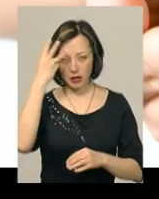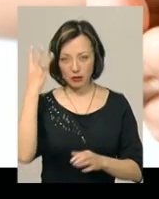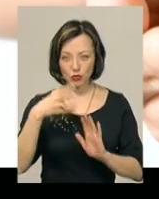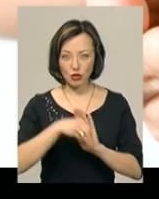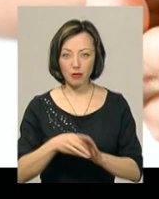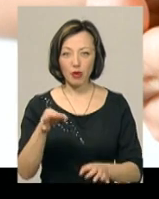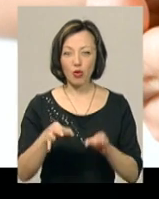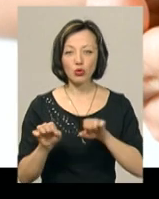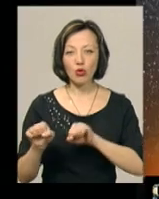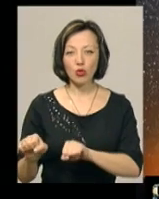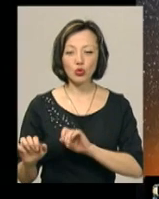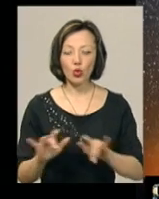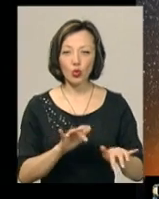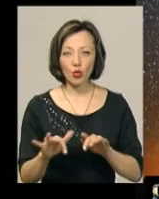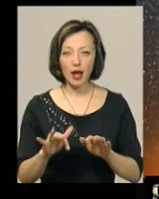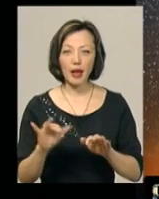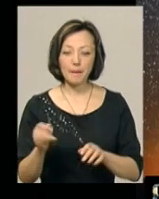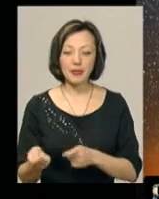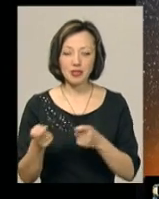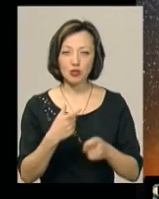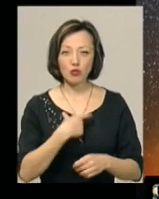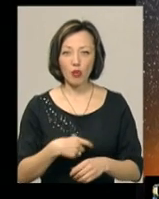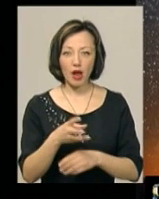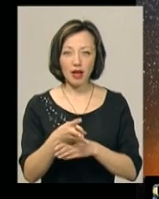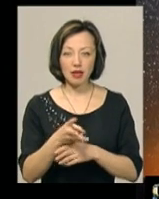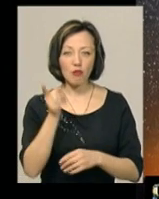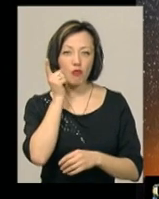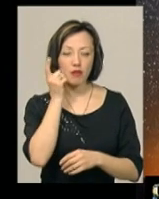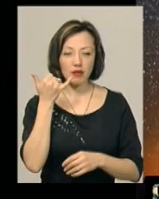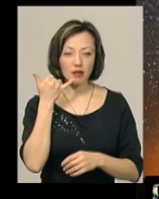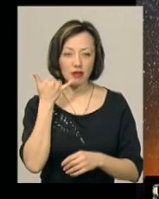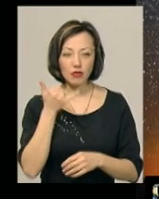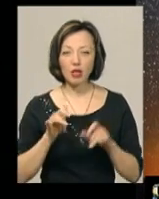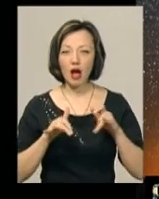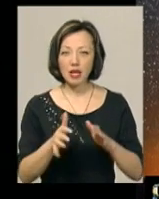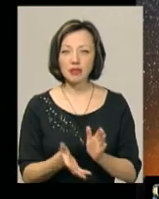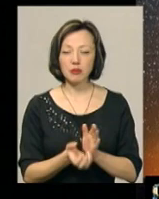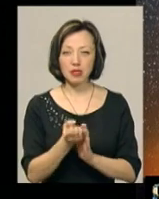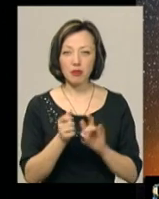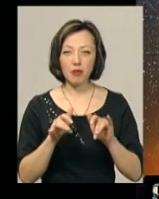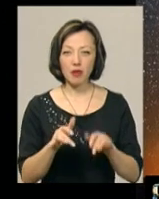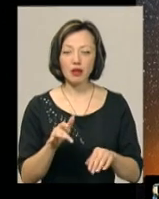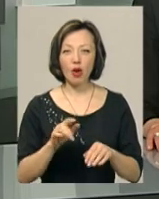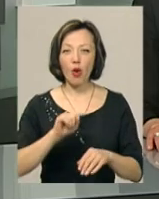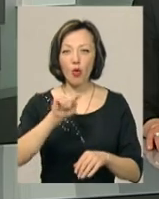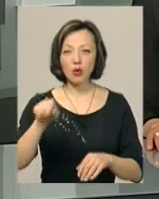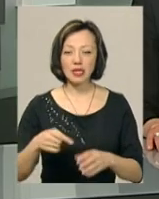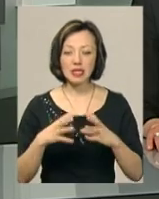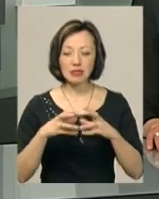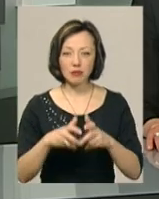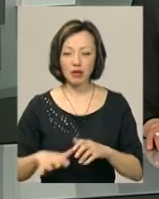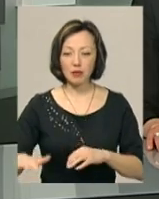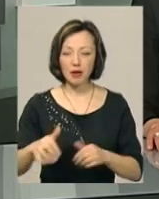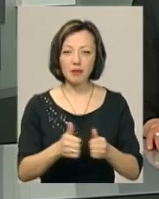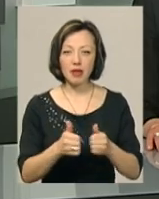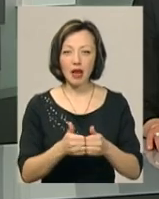до природоохоронного руху та принести із собою ліхтар чи мобільний телефон. Акція на підтримку кампанії «Година землі» відбудеться на майданчику